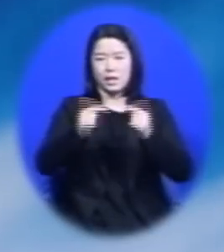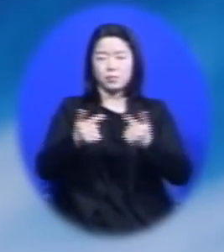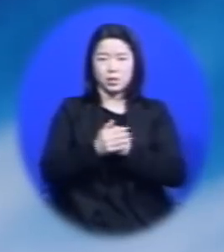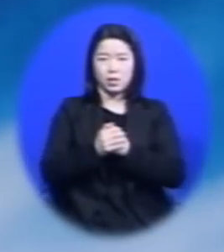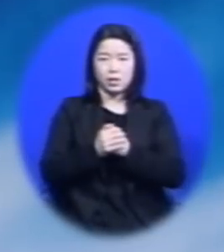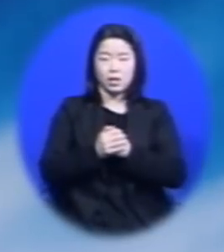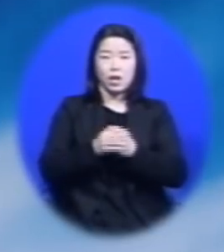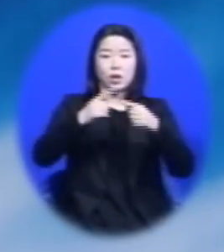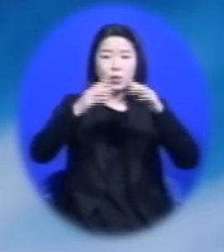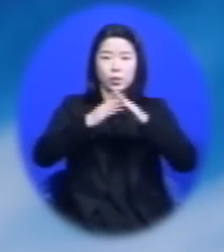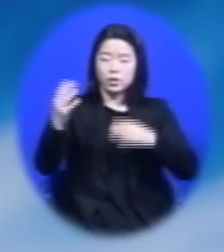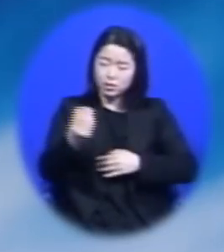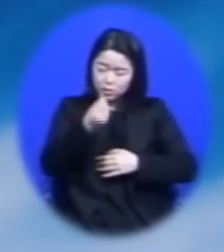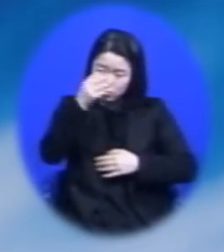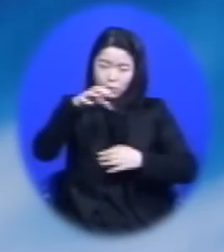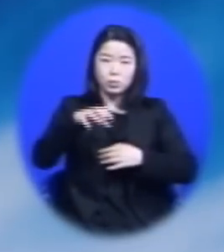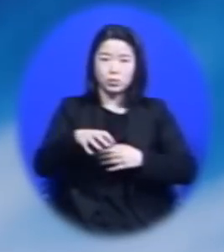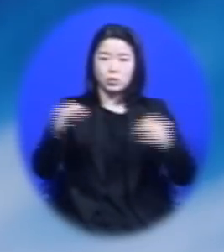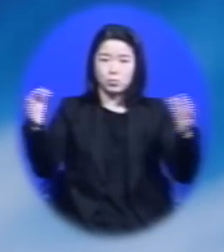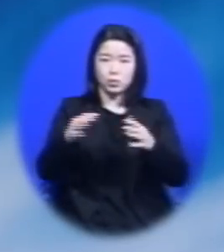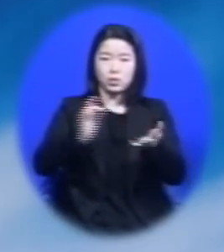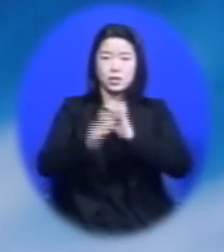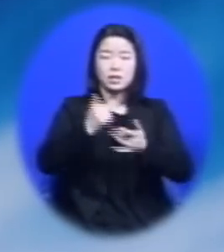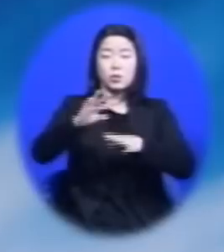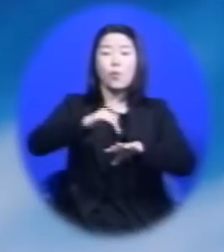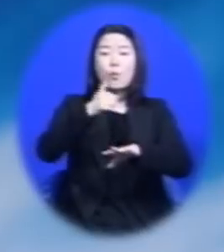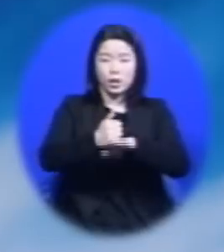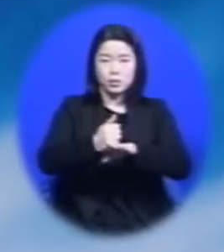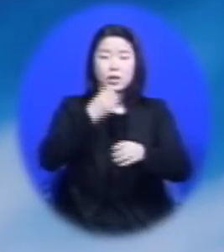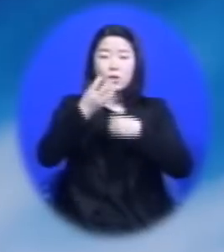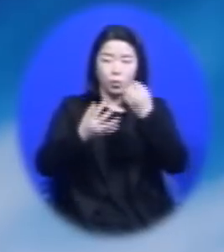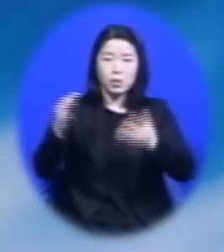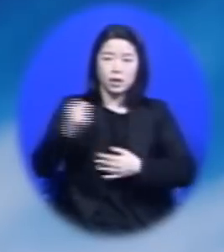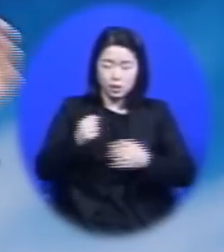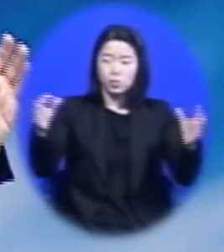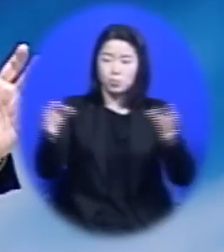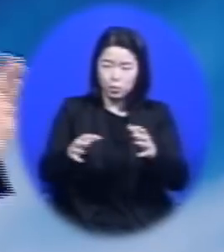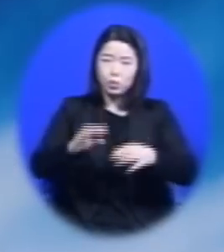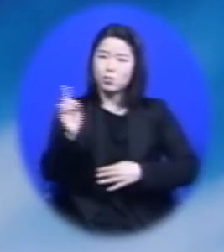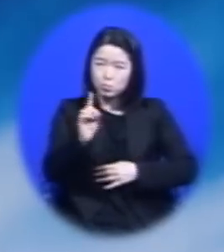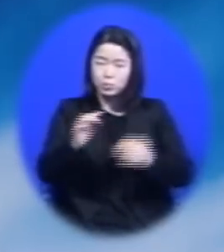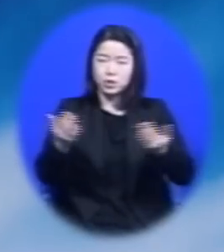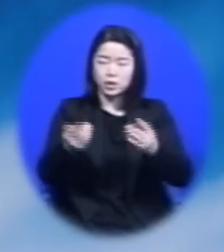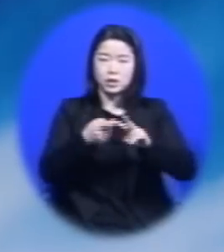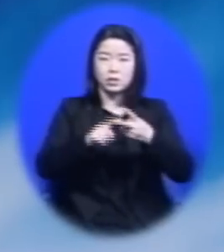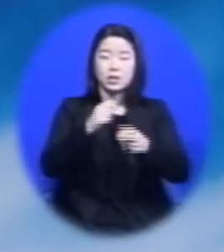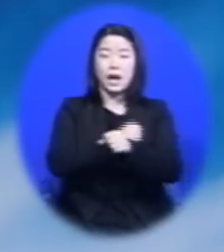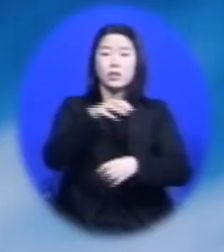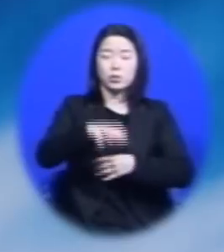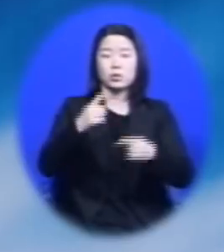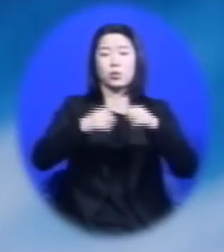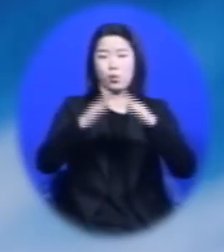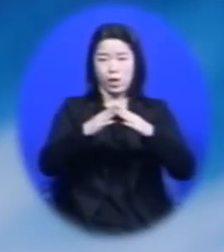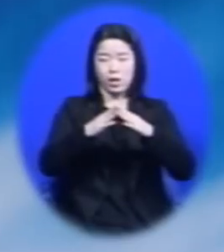모여서 언제나 예수님이 왕이십니다이 고백으로 모이고 무슨 일이든지 하는 곳이 교회입니다 그러면